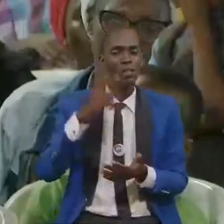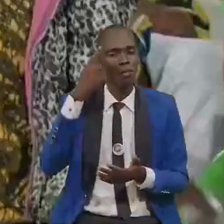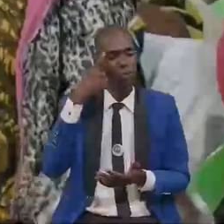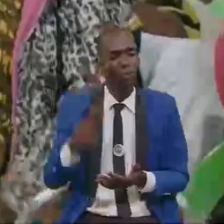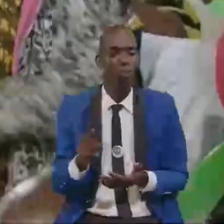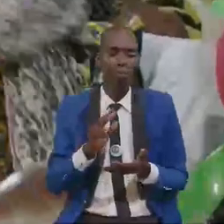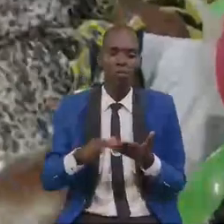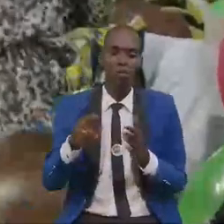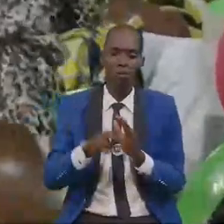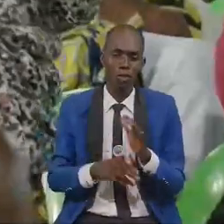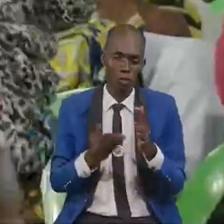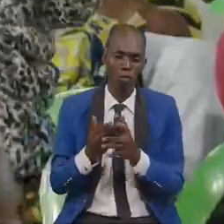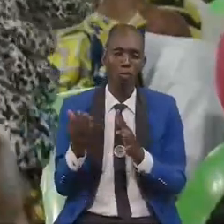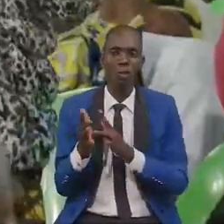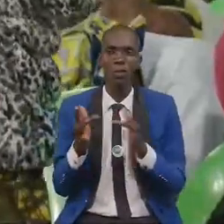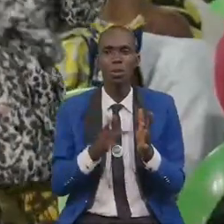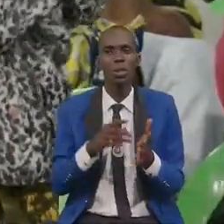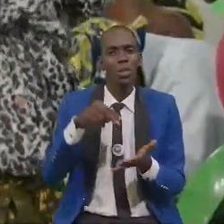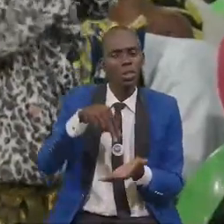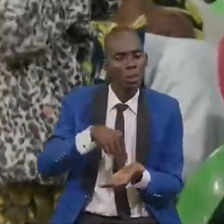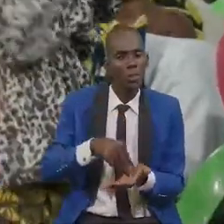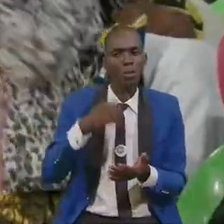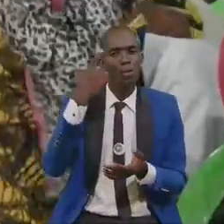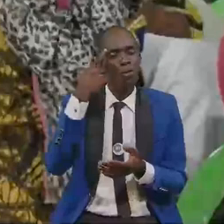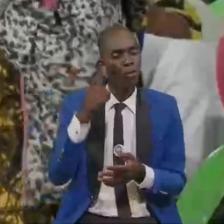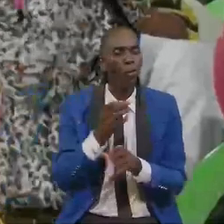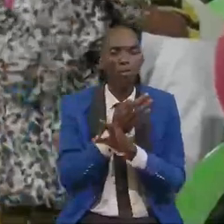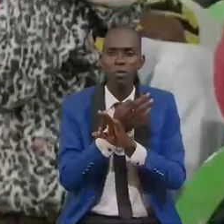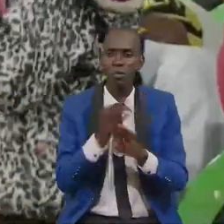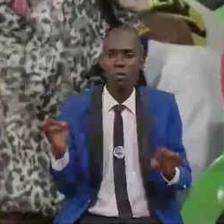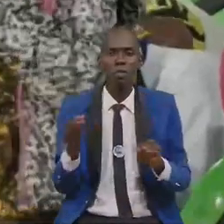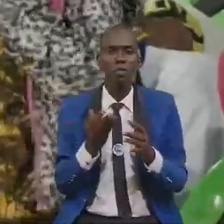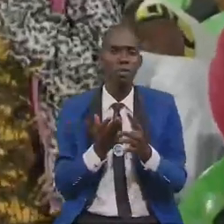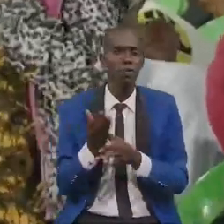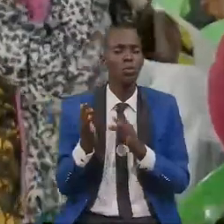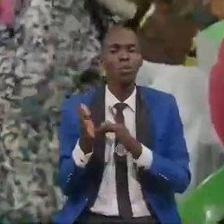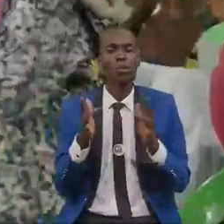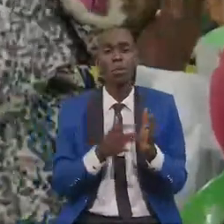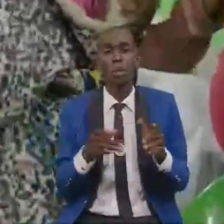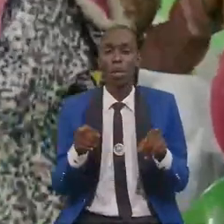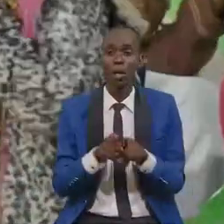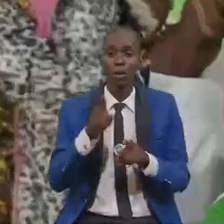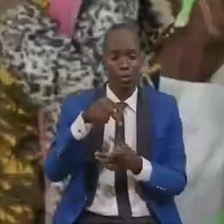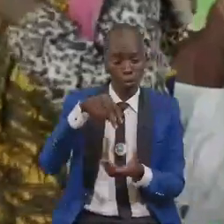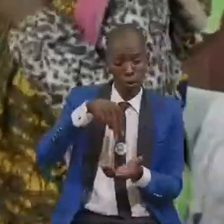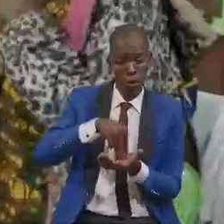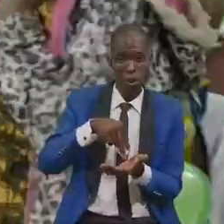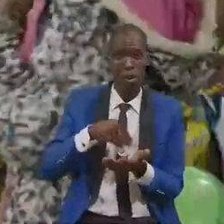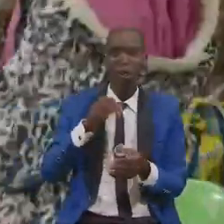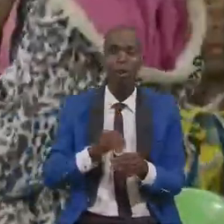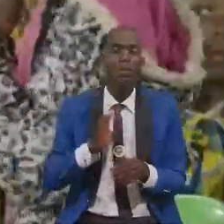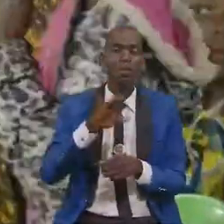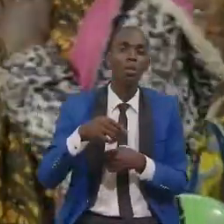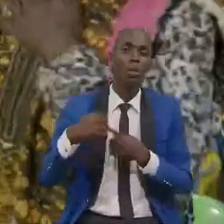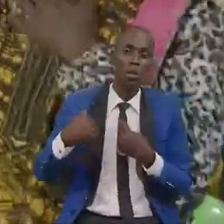Jésus debout pour la libération entre pour Jésus comme tu te lèves dans ton cœur